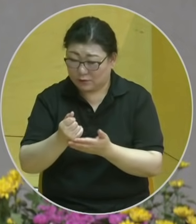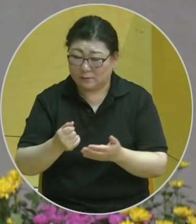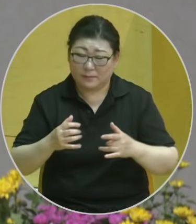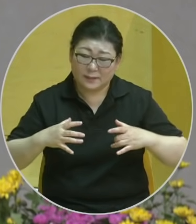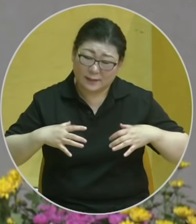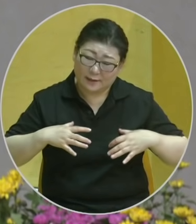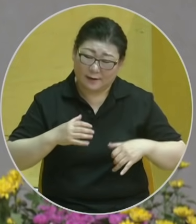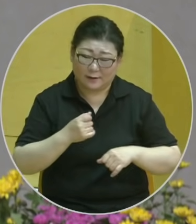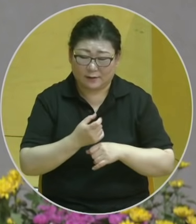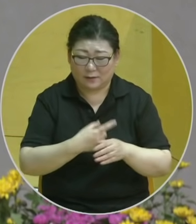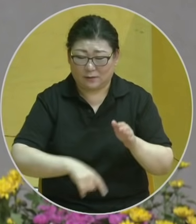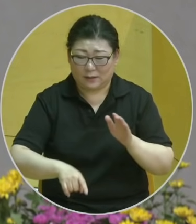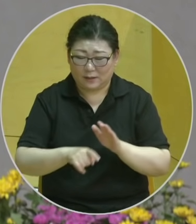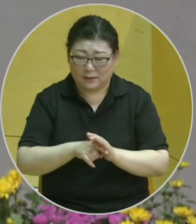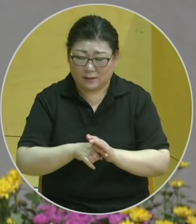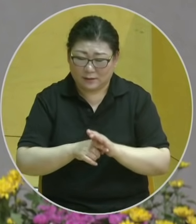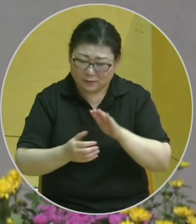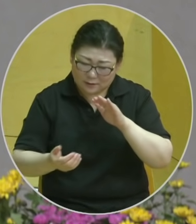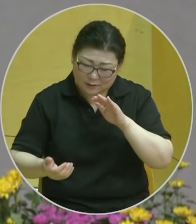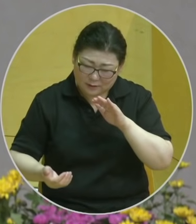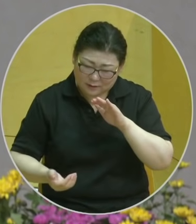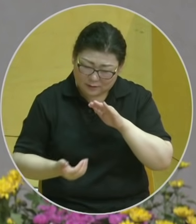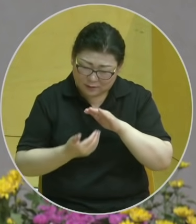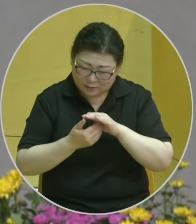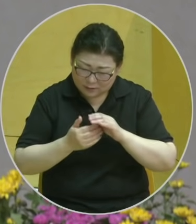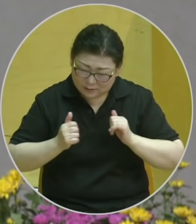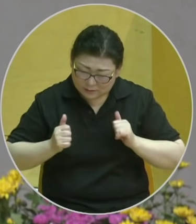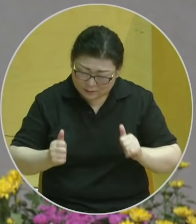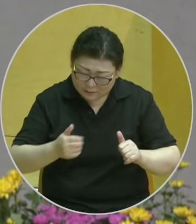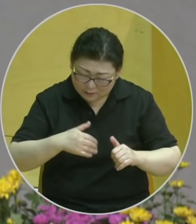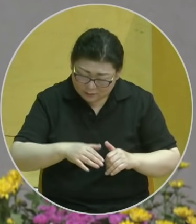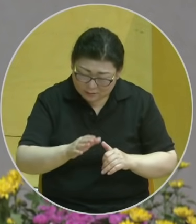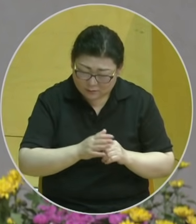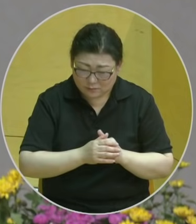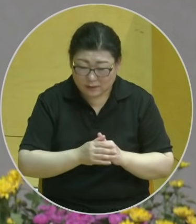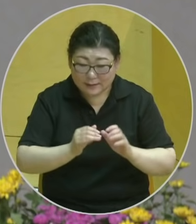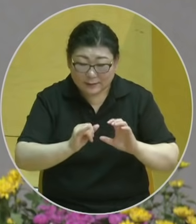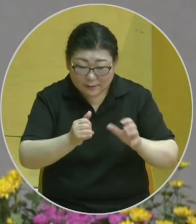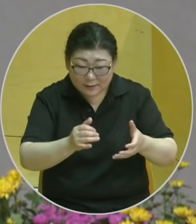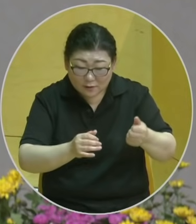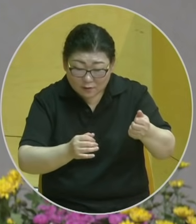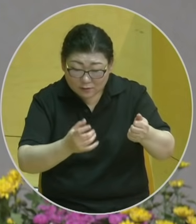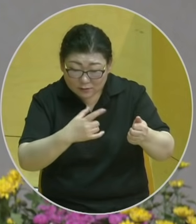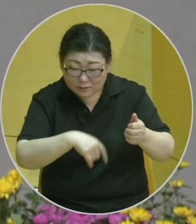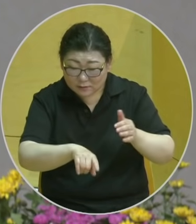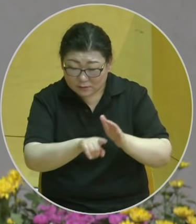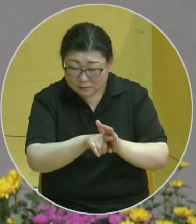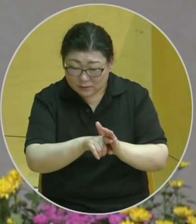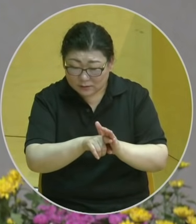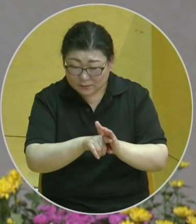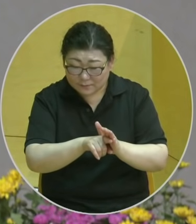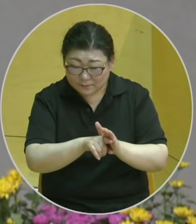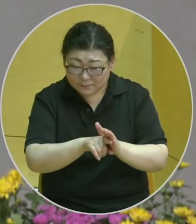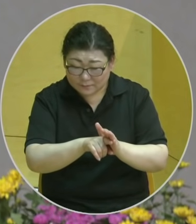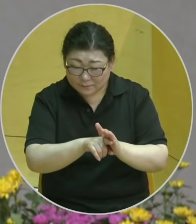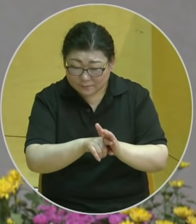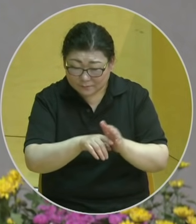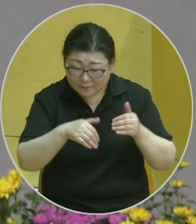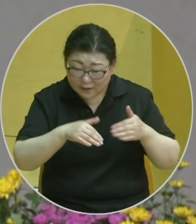드러내기 위해서 최선을 다해서 달려갈 뿐 아니라 세상 것을 얻기 위해서 달려가고 최선을 다했던